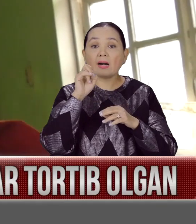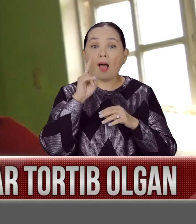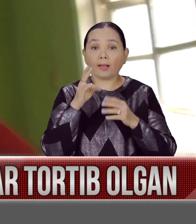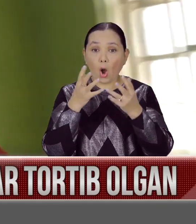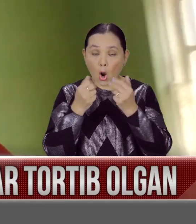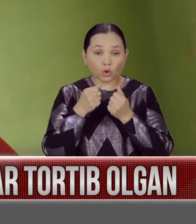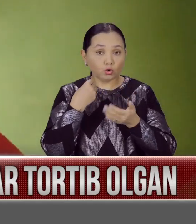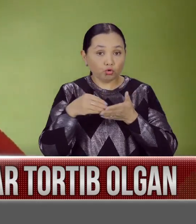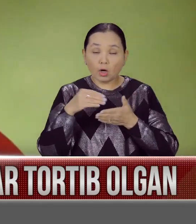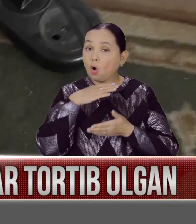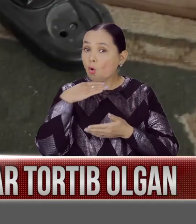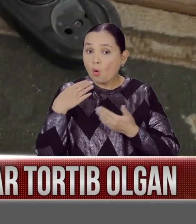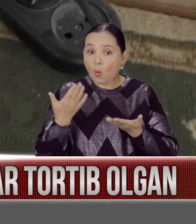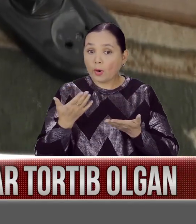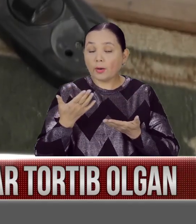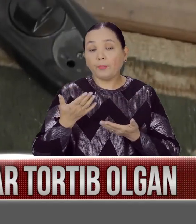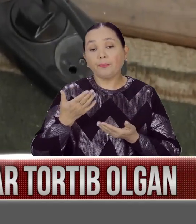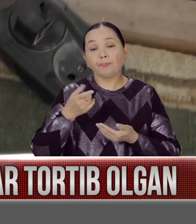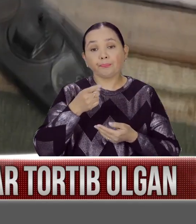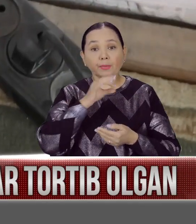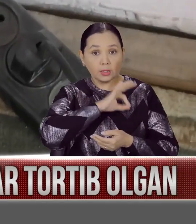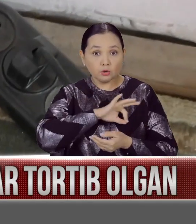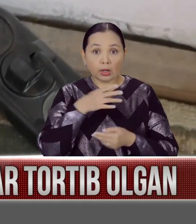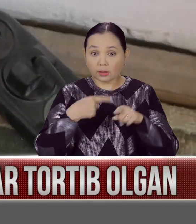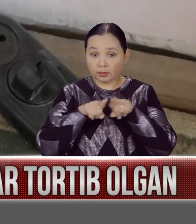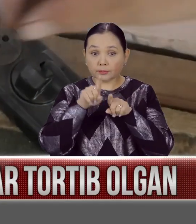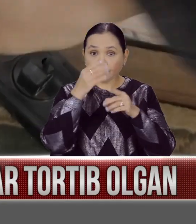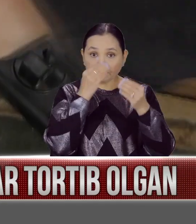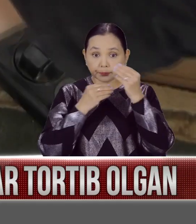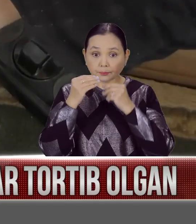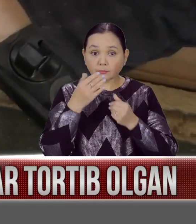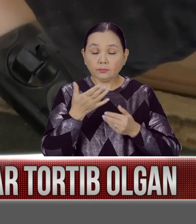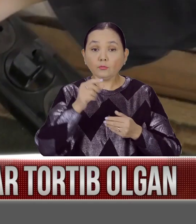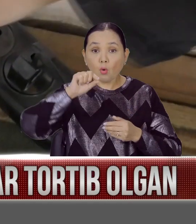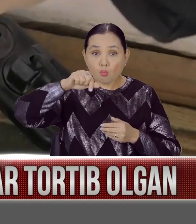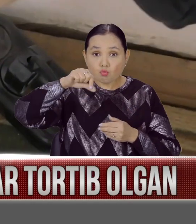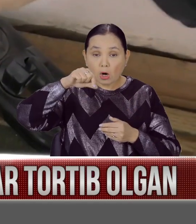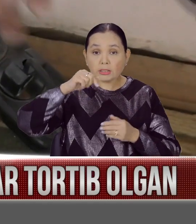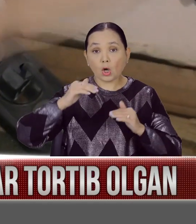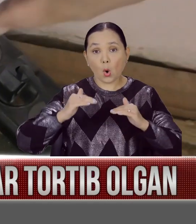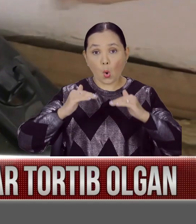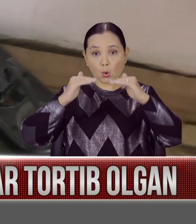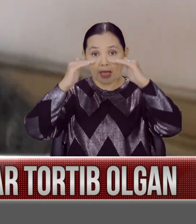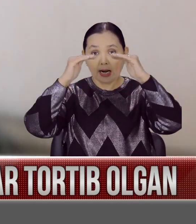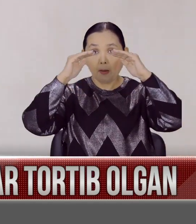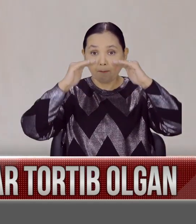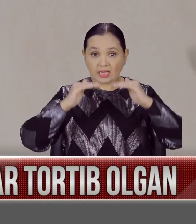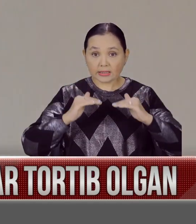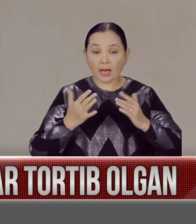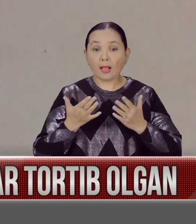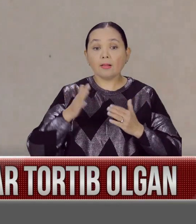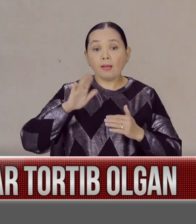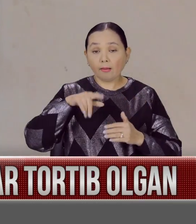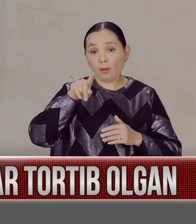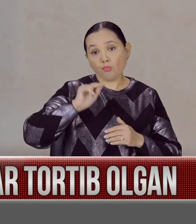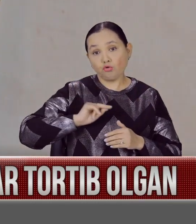so'rg'ich oluvchilar juda ham ko'p. Ishlatib bilaman aqlaymi? Eshitib yo'qmi? Mana uni burolsam, deyi ko'tarilib tushayadi. Ha, keyin